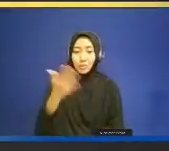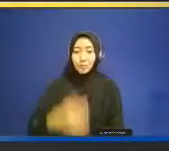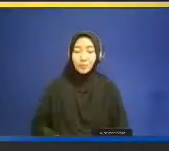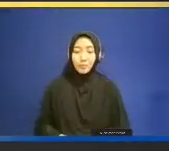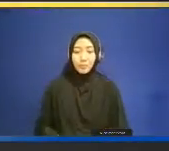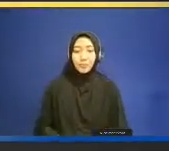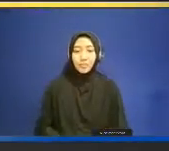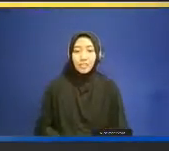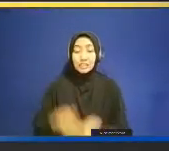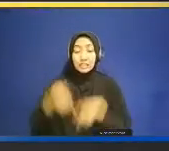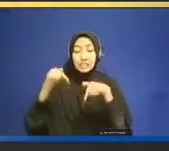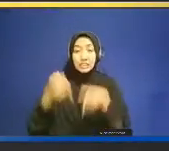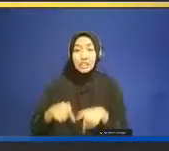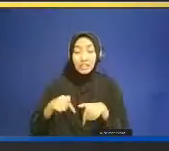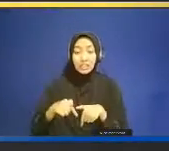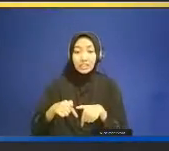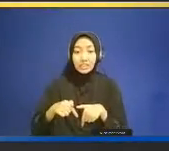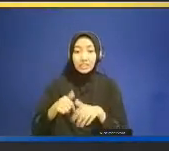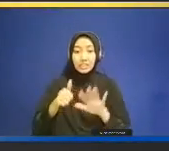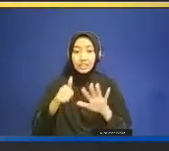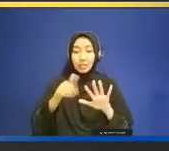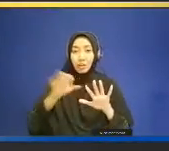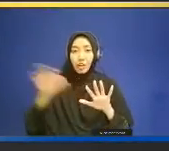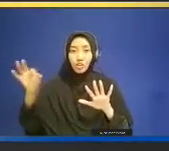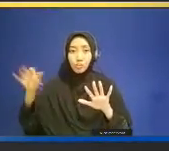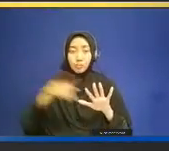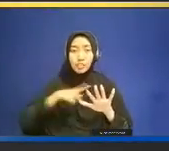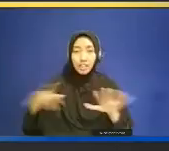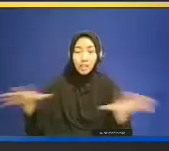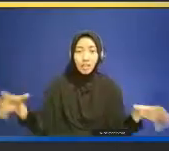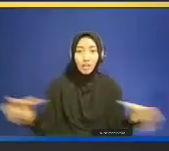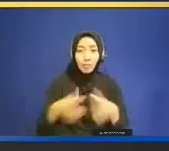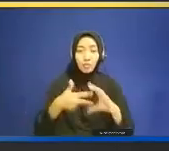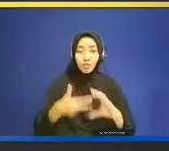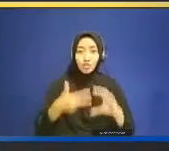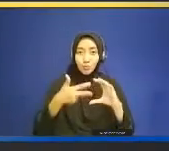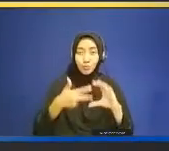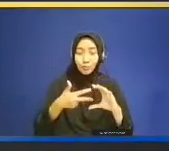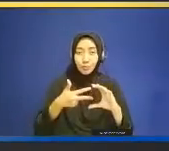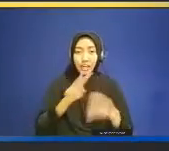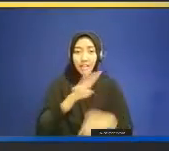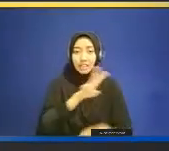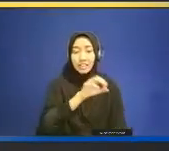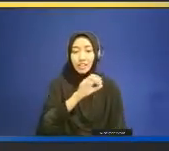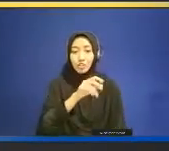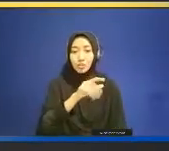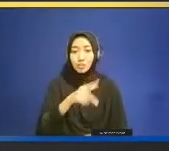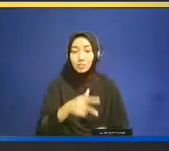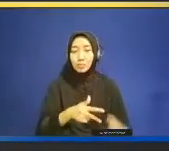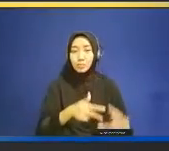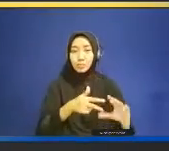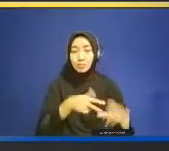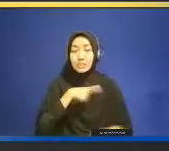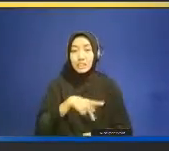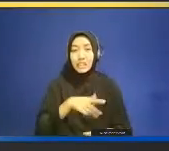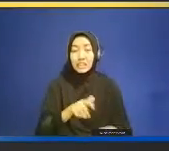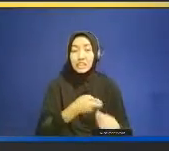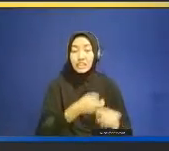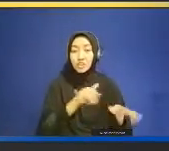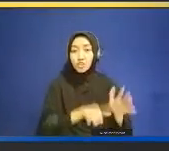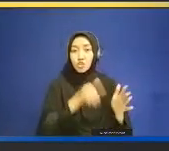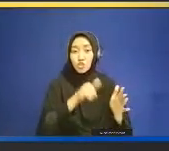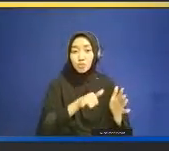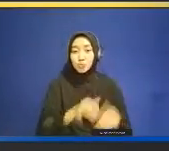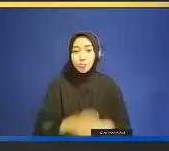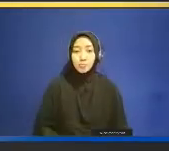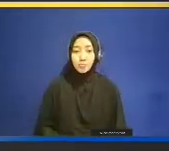saat ini sudah ada enam ratusan peserta yang bergabung Bloom dan 300an peserta melalui youtube.exe jangan kemana-mana dulu